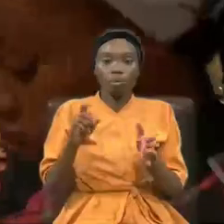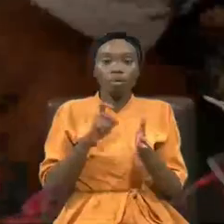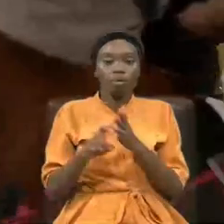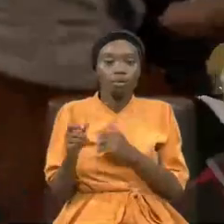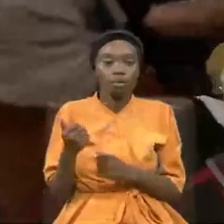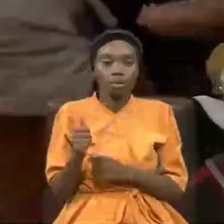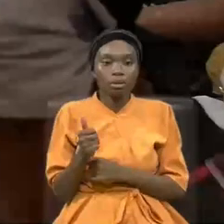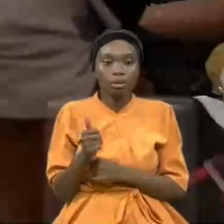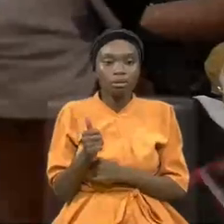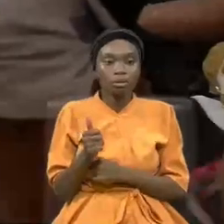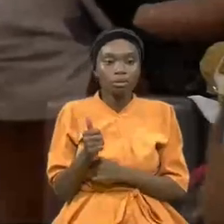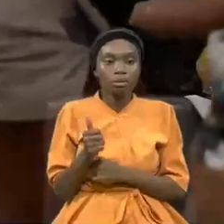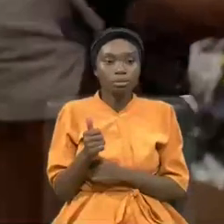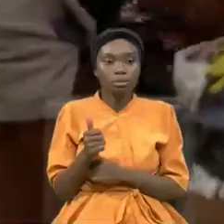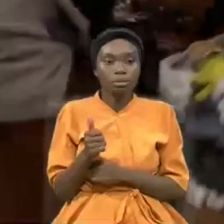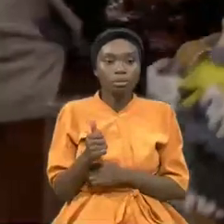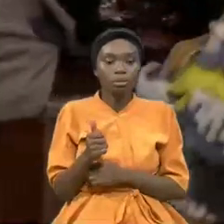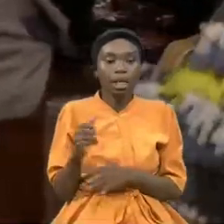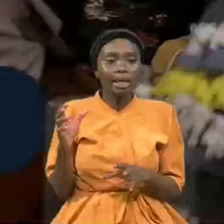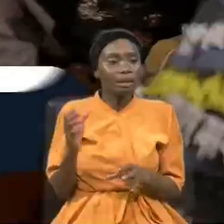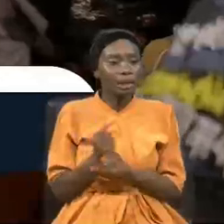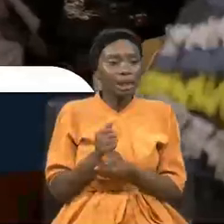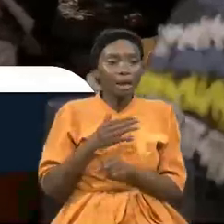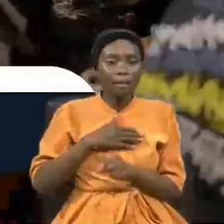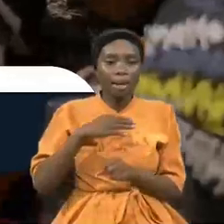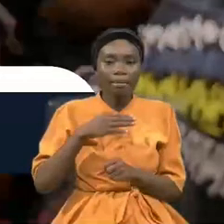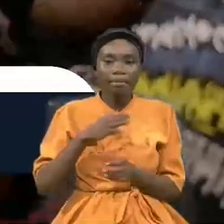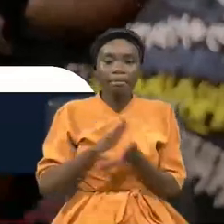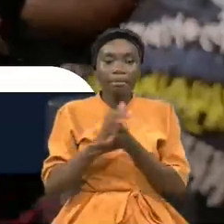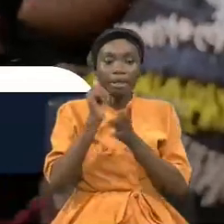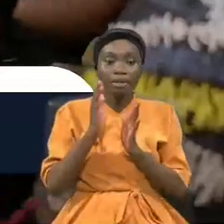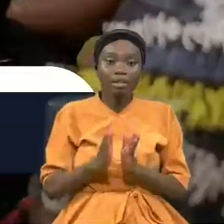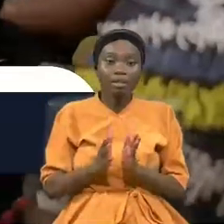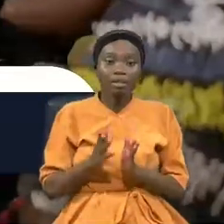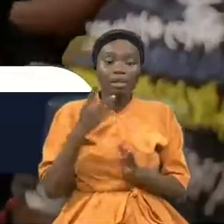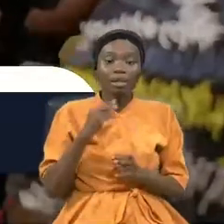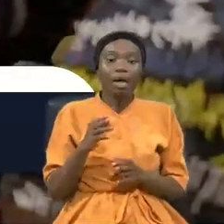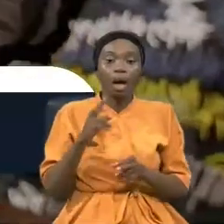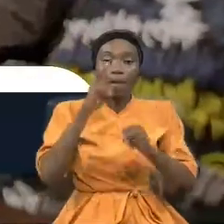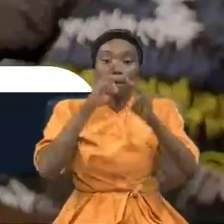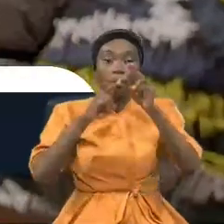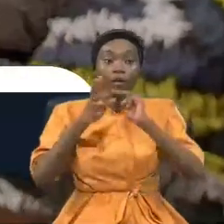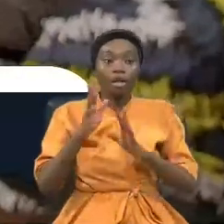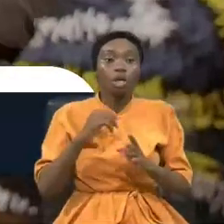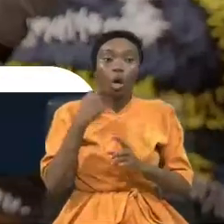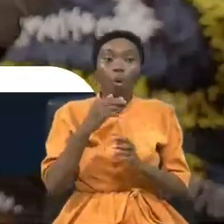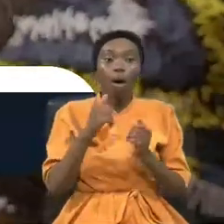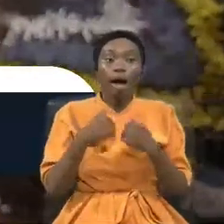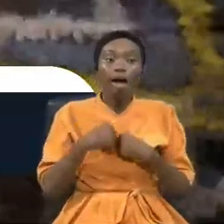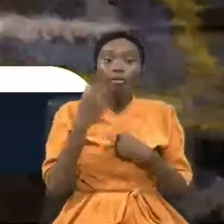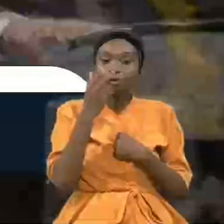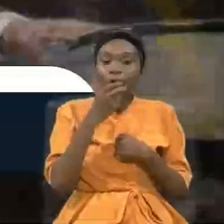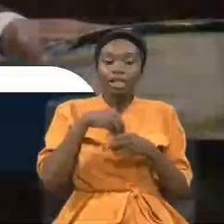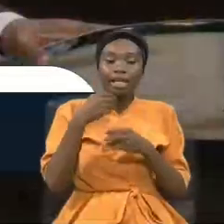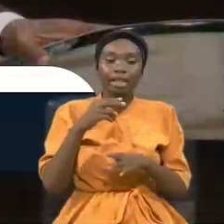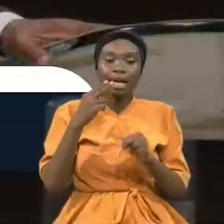verset 10 dit, prenez mes frères pour modèle de souffrance et de